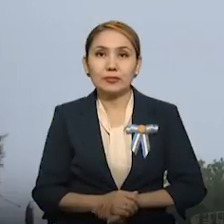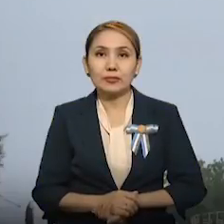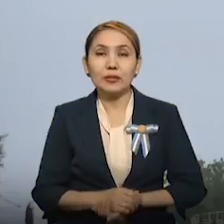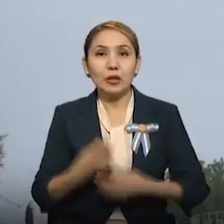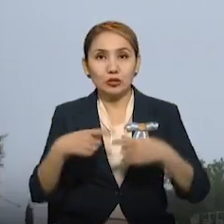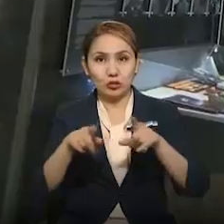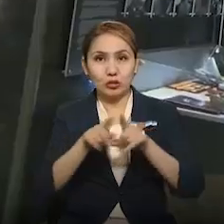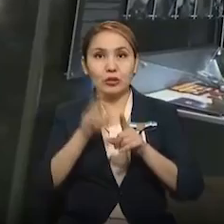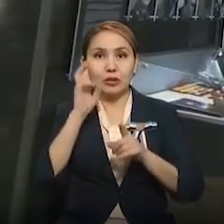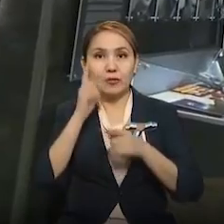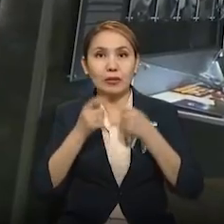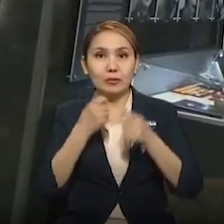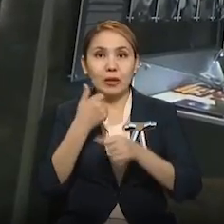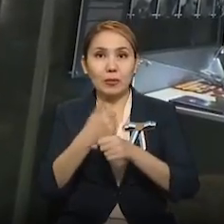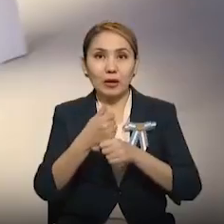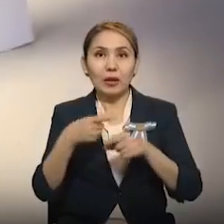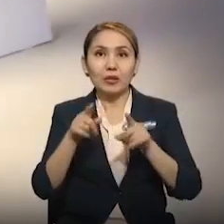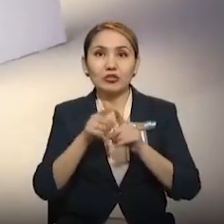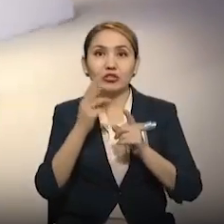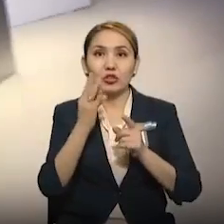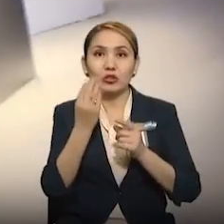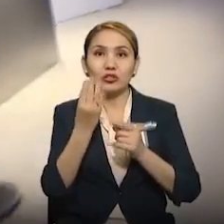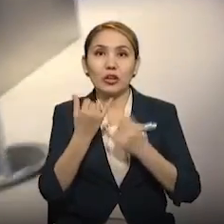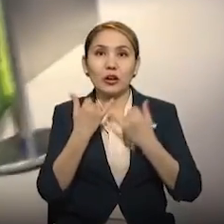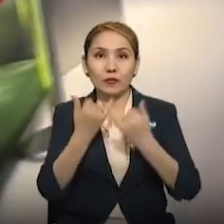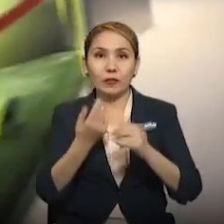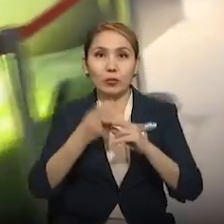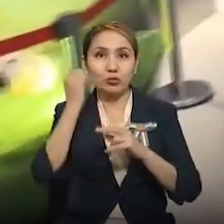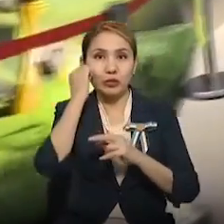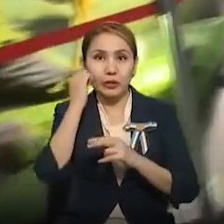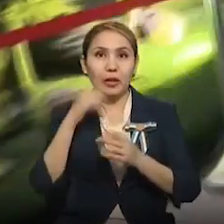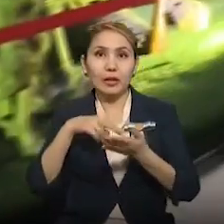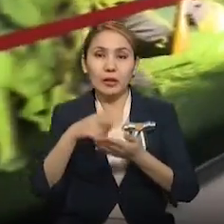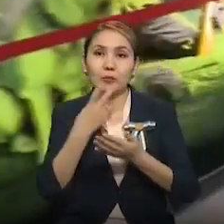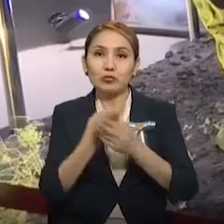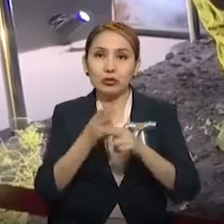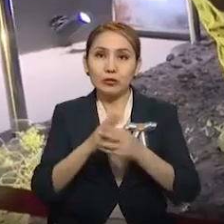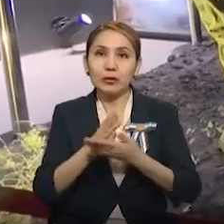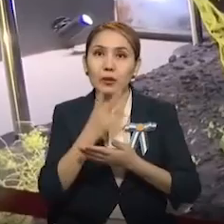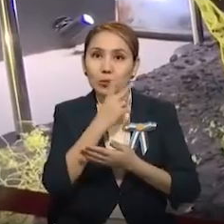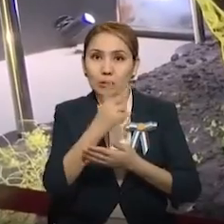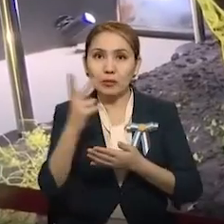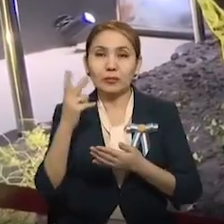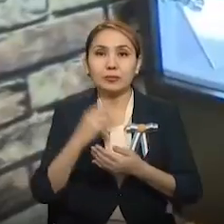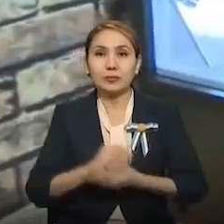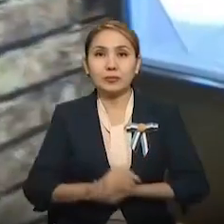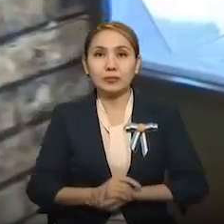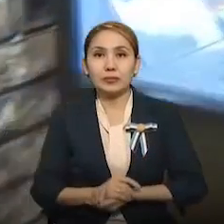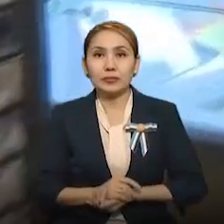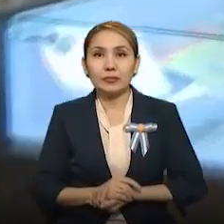Shuningdek, davlatimiz rahbari majmuadagi shon-sharaf muzeyiga kirib, undagi eksponatlar bilan yaqindan tanishdi.